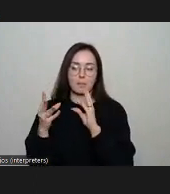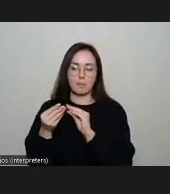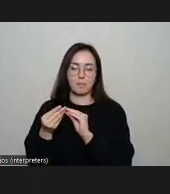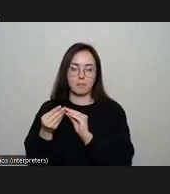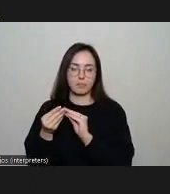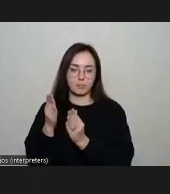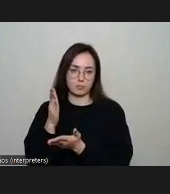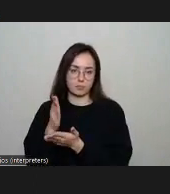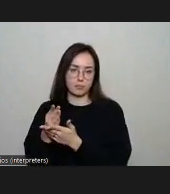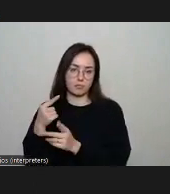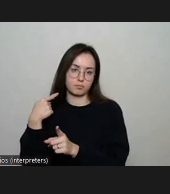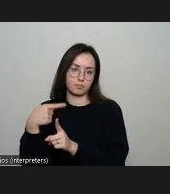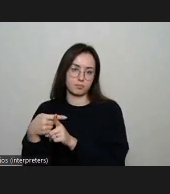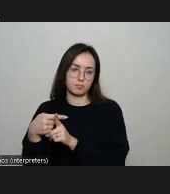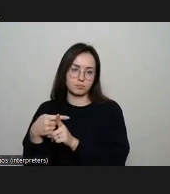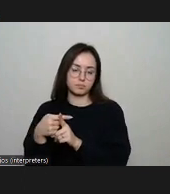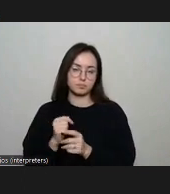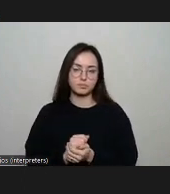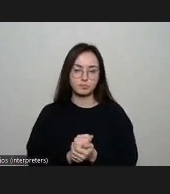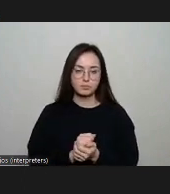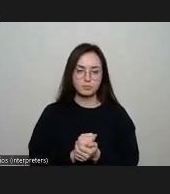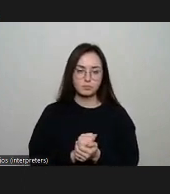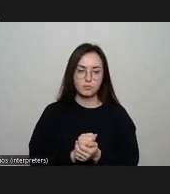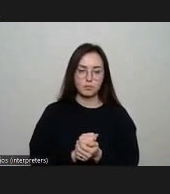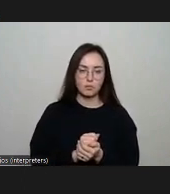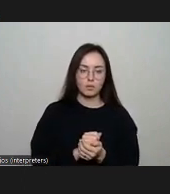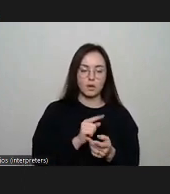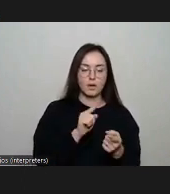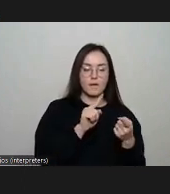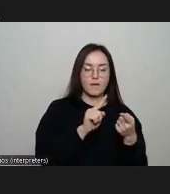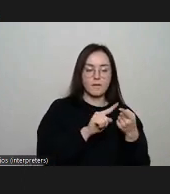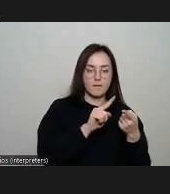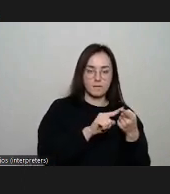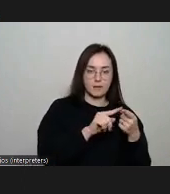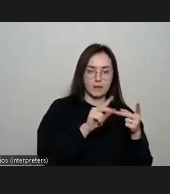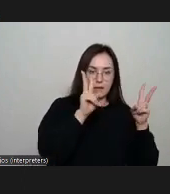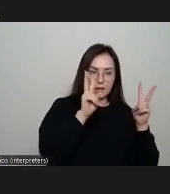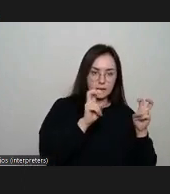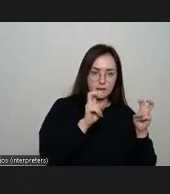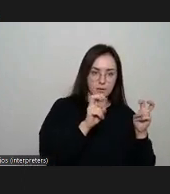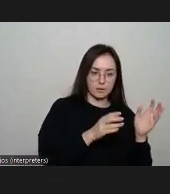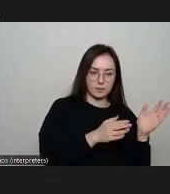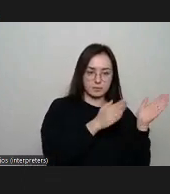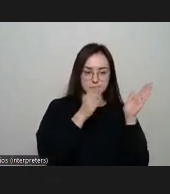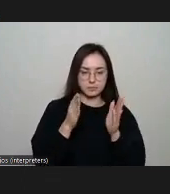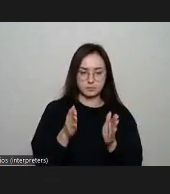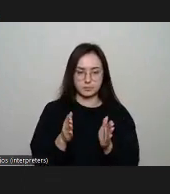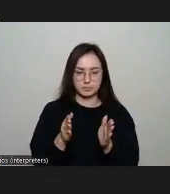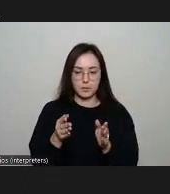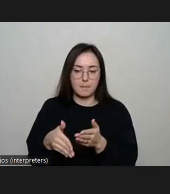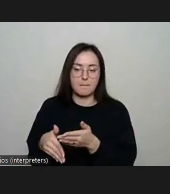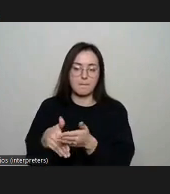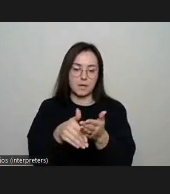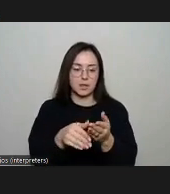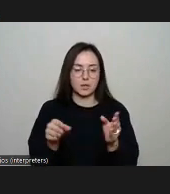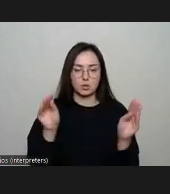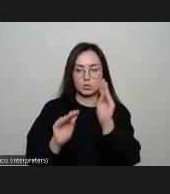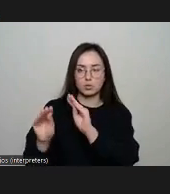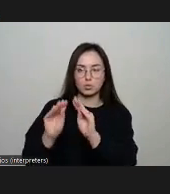yra perima nuo pavienio koncepto, o progresija taip padedėjom tą sukurti, perinant